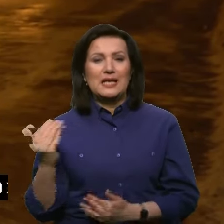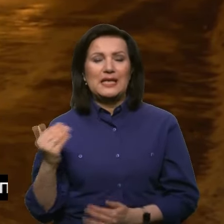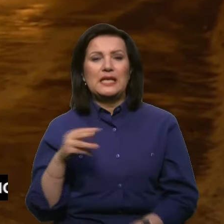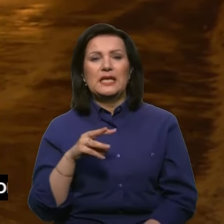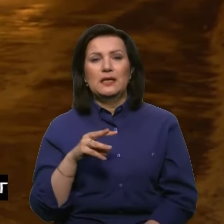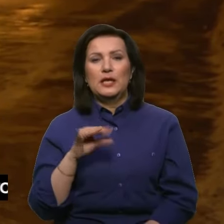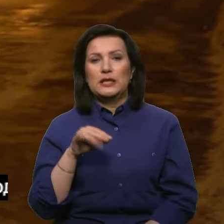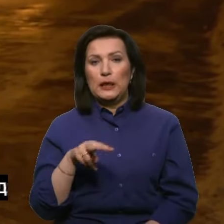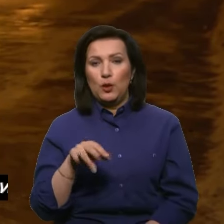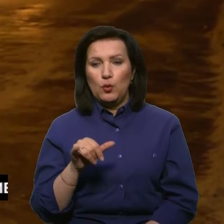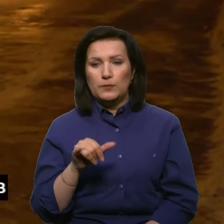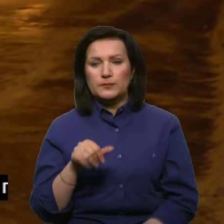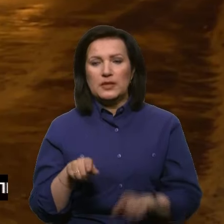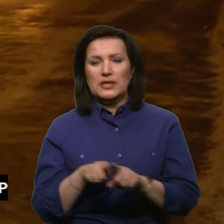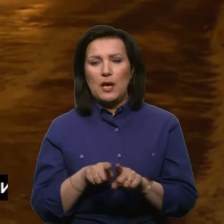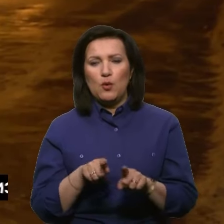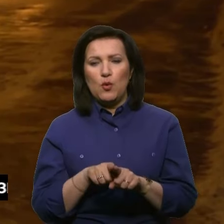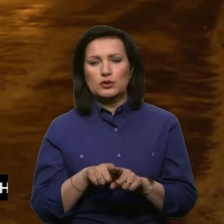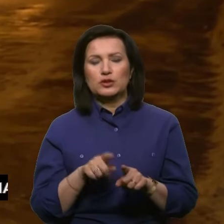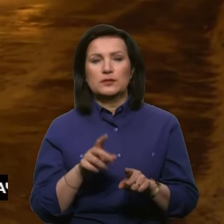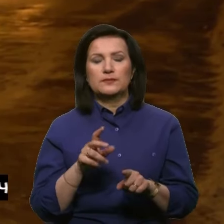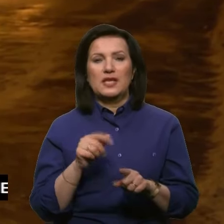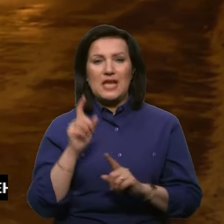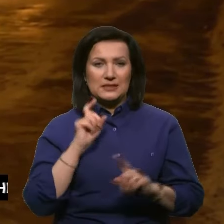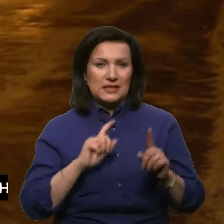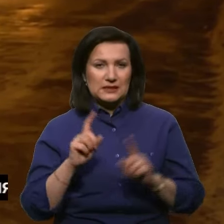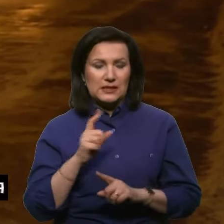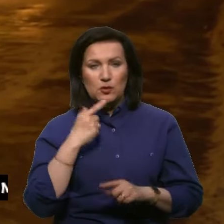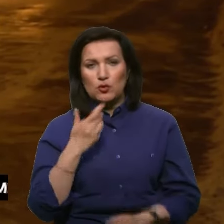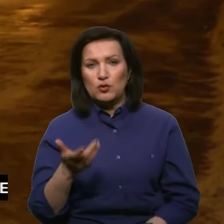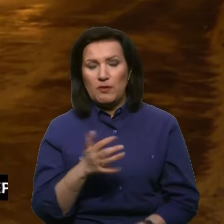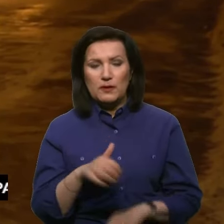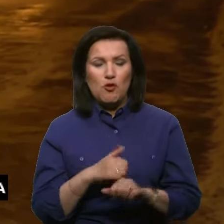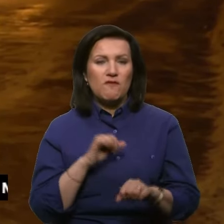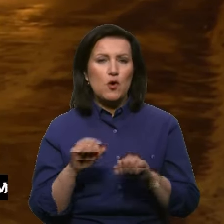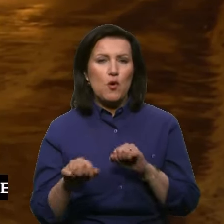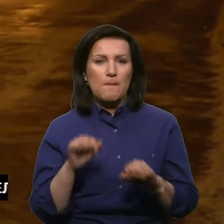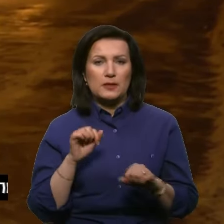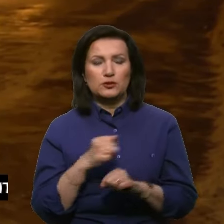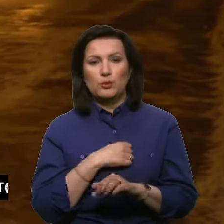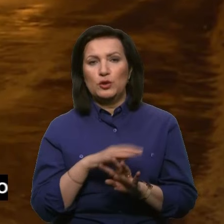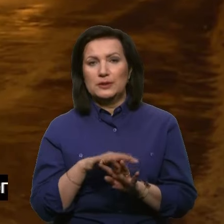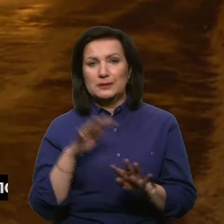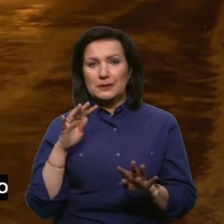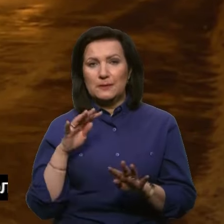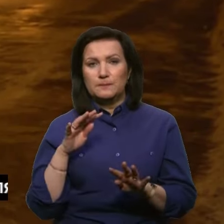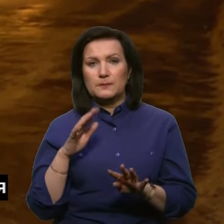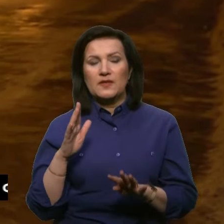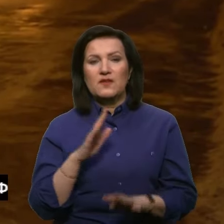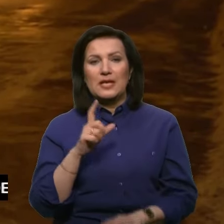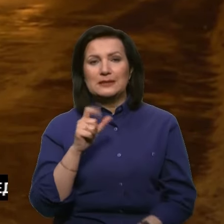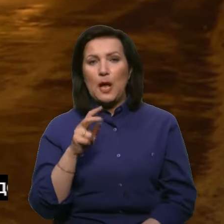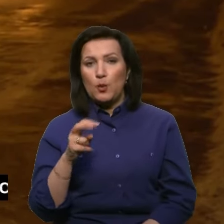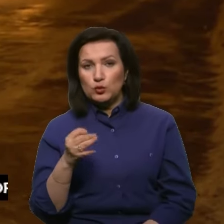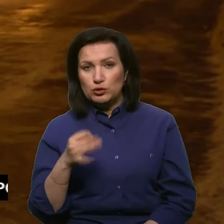її тилу. Також на самому засіданні доповідали головнокомандувач Збройних сил Валерій